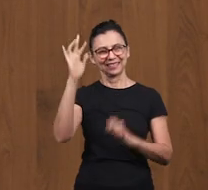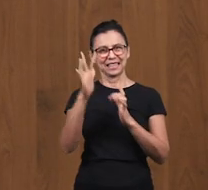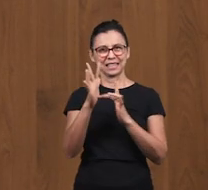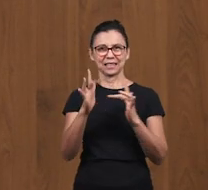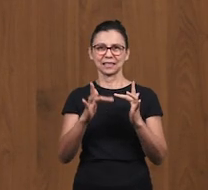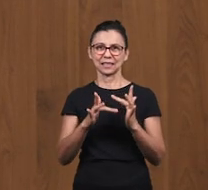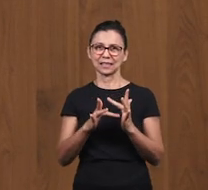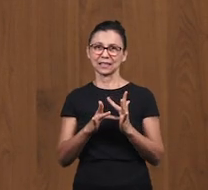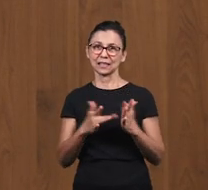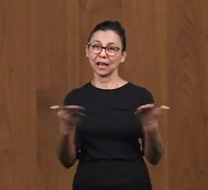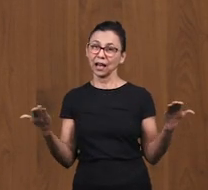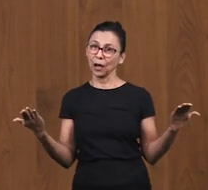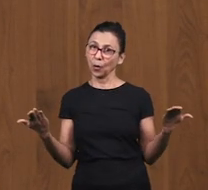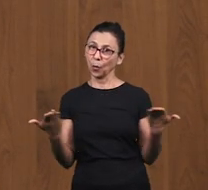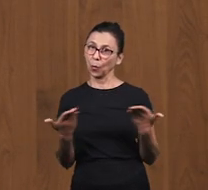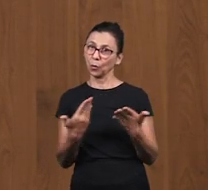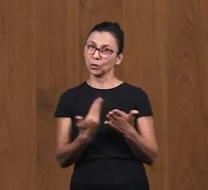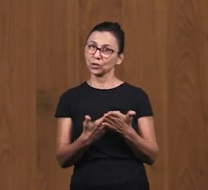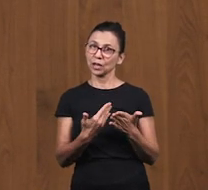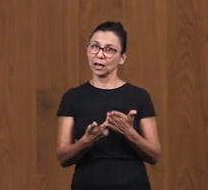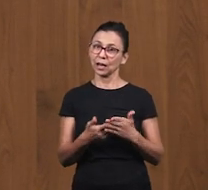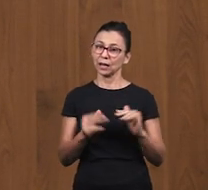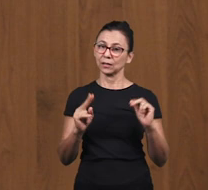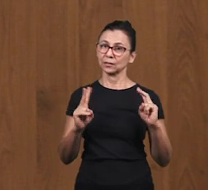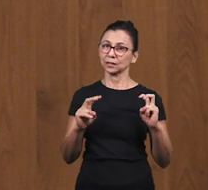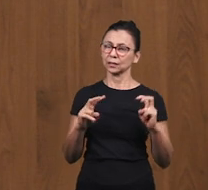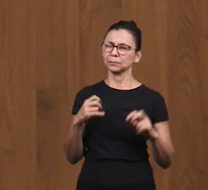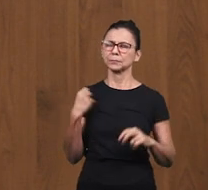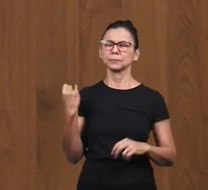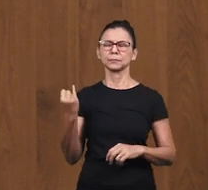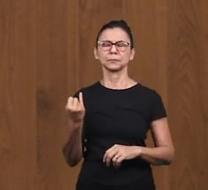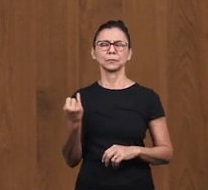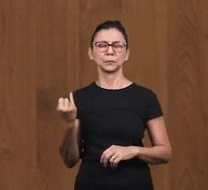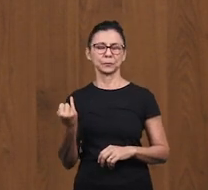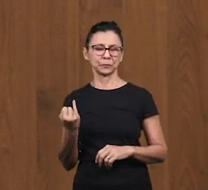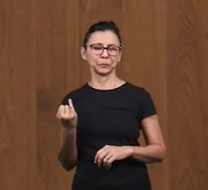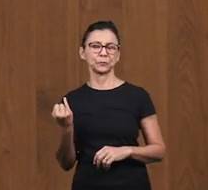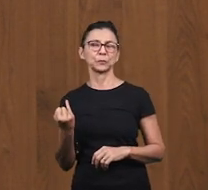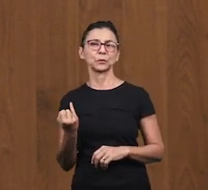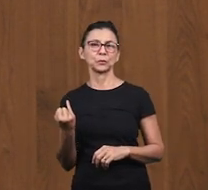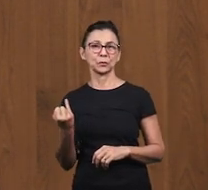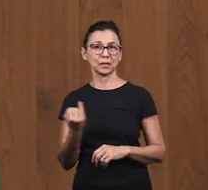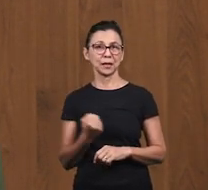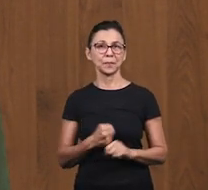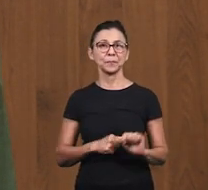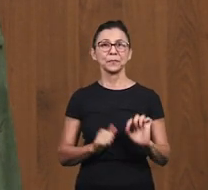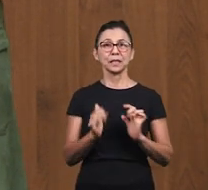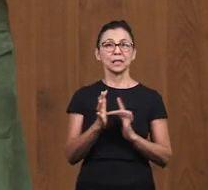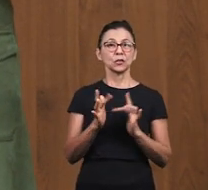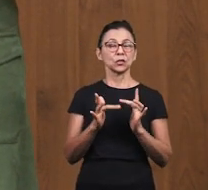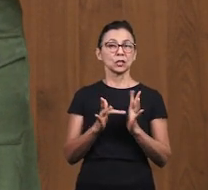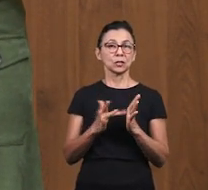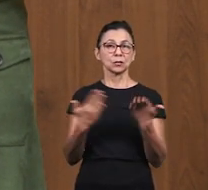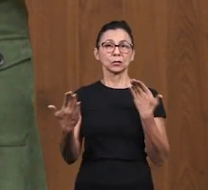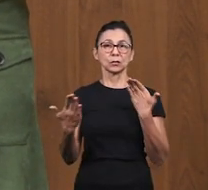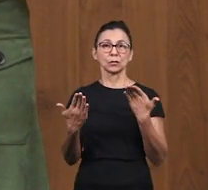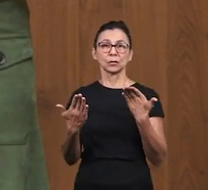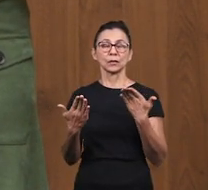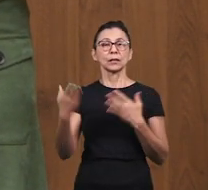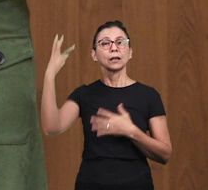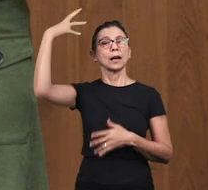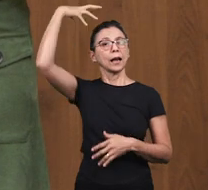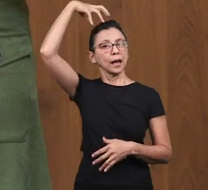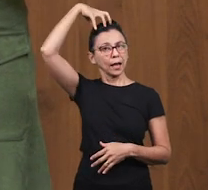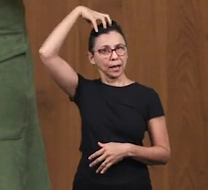La paix du Seigneur Jésus. Nous allons parler aujourd'hui sur la thématique très importante, c'est la thématique de Jésus